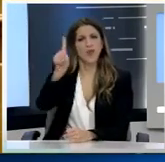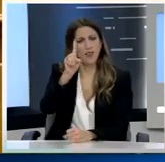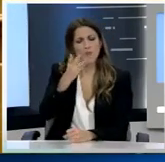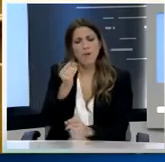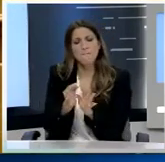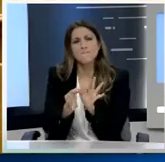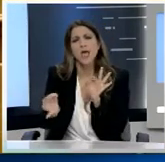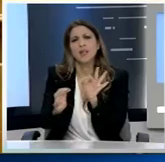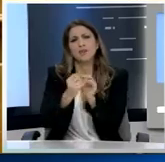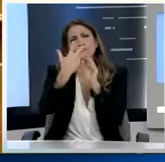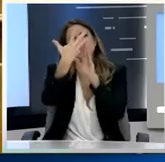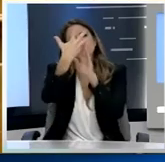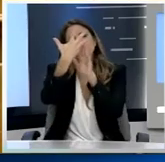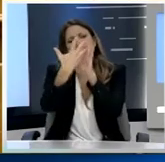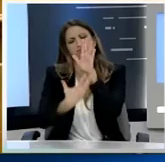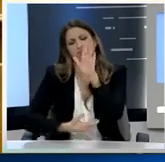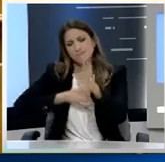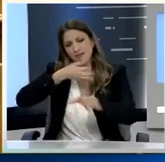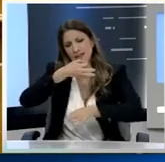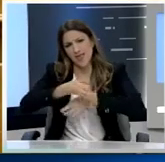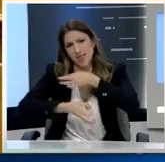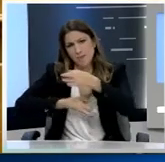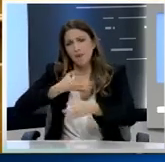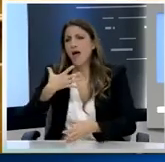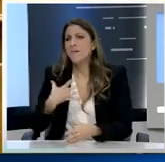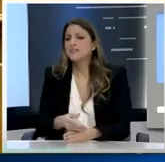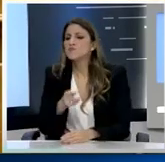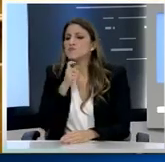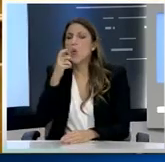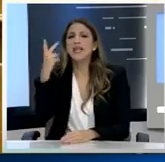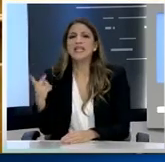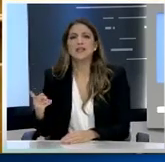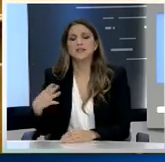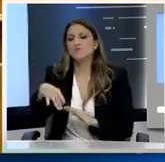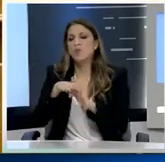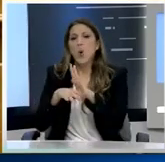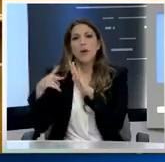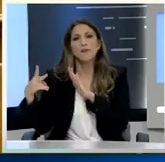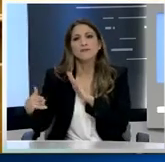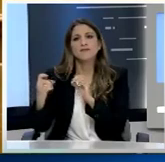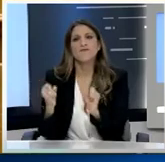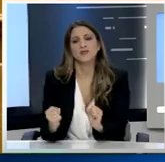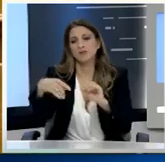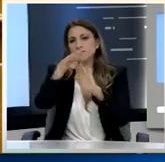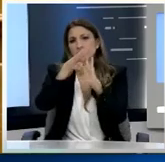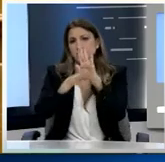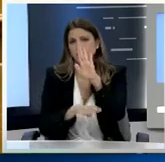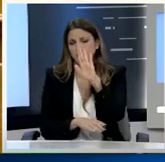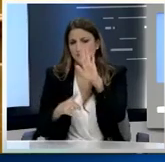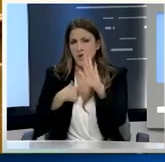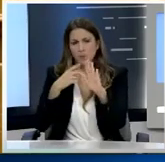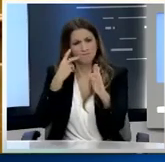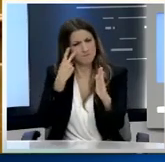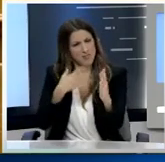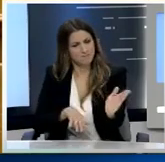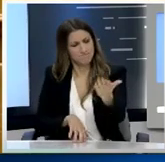μέτρων, φαντάζομαι πυραχοκοκαλιά του οικονομικού προγράμματος, και είχα την ευκαιρία να τη